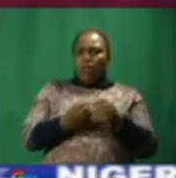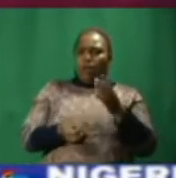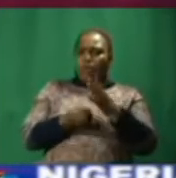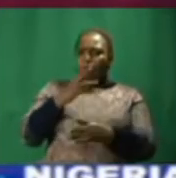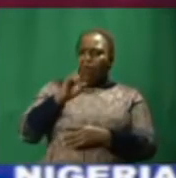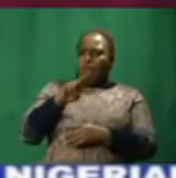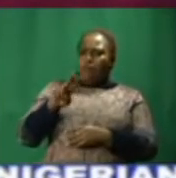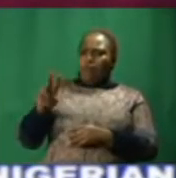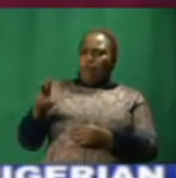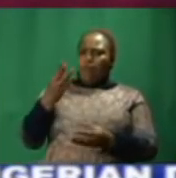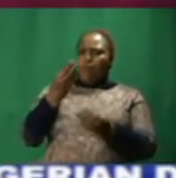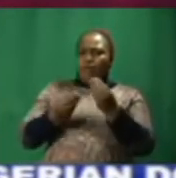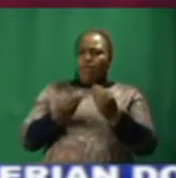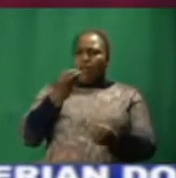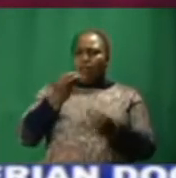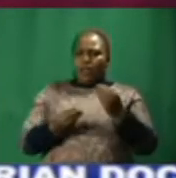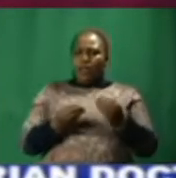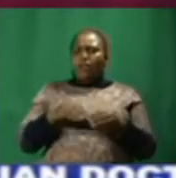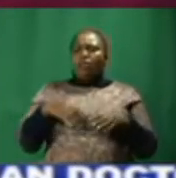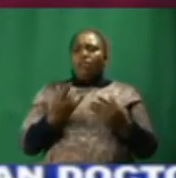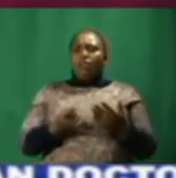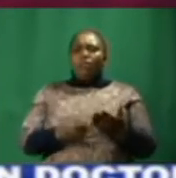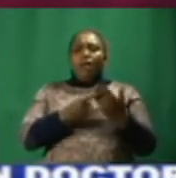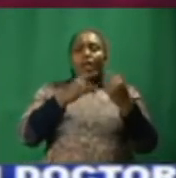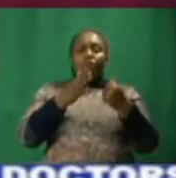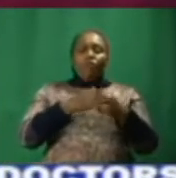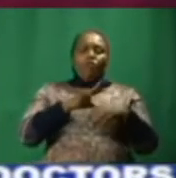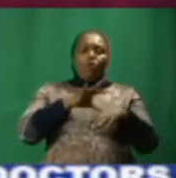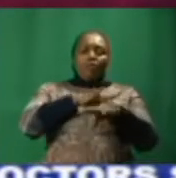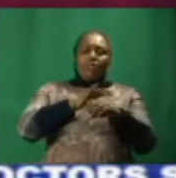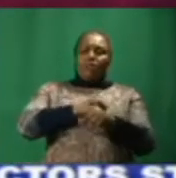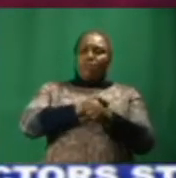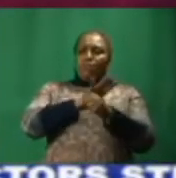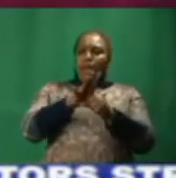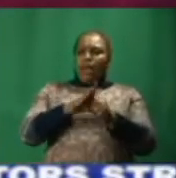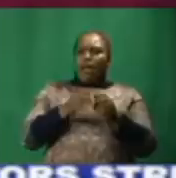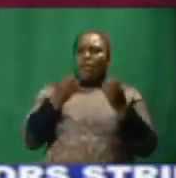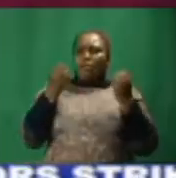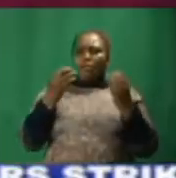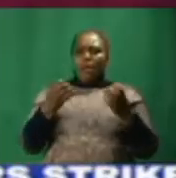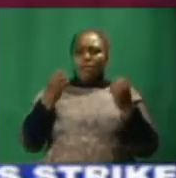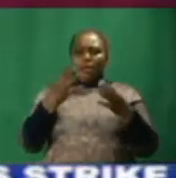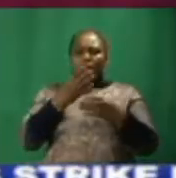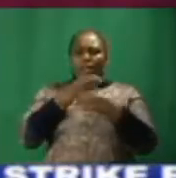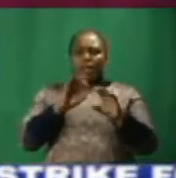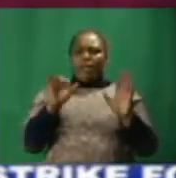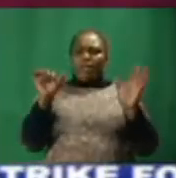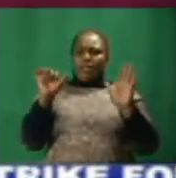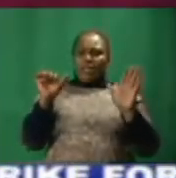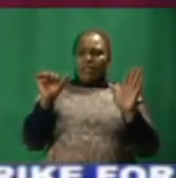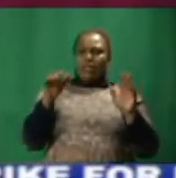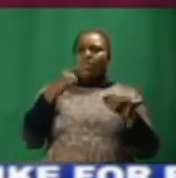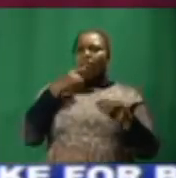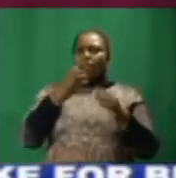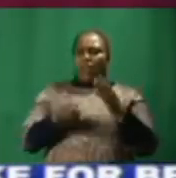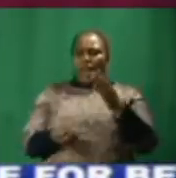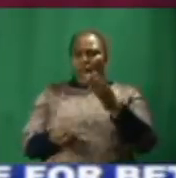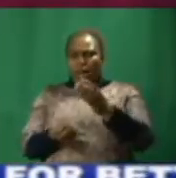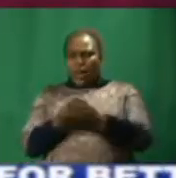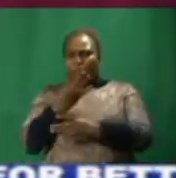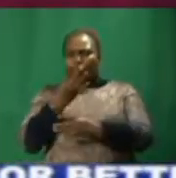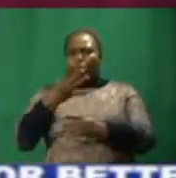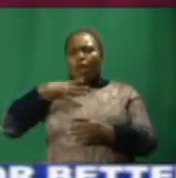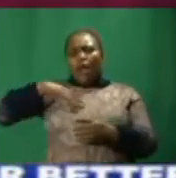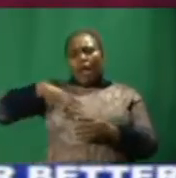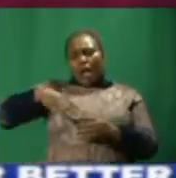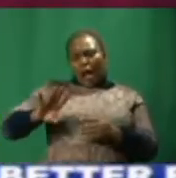sibamfana likhulu lebambana Ndlondlo balashelwa nomkhuhlane COVID-19 emaveni maybe lahlukene lasithupha. Base bacala ke labamfana badevelopha lamanye ema-symptoms